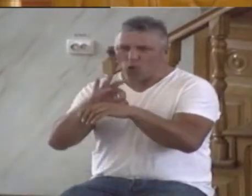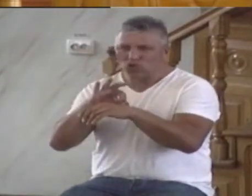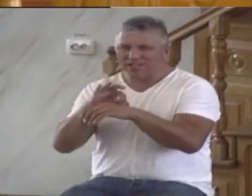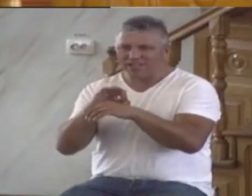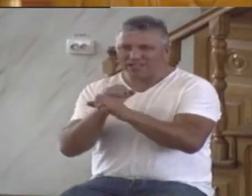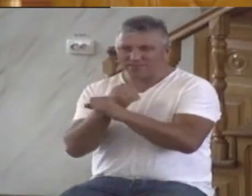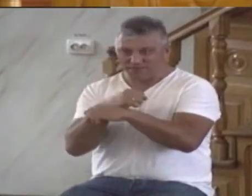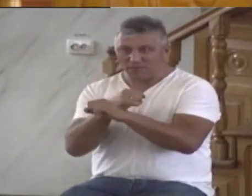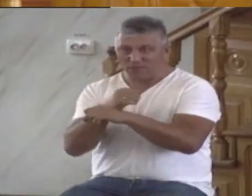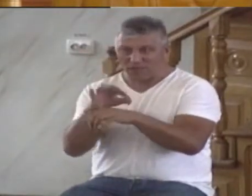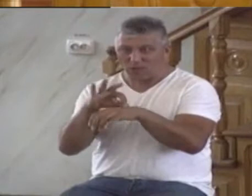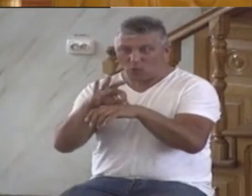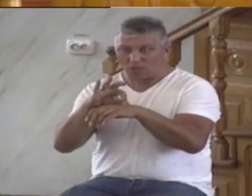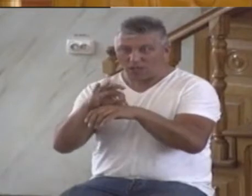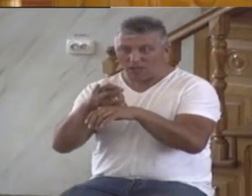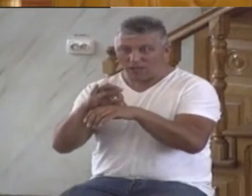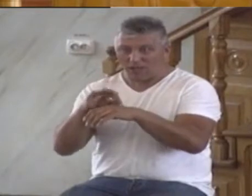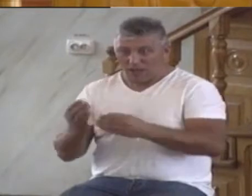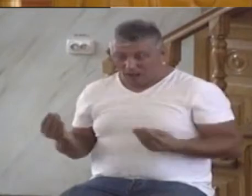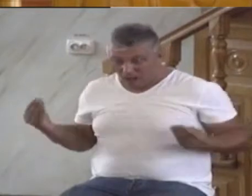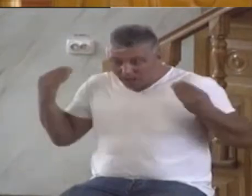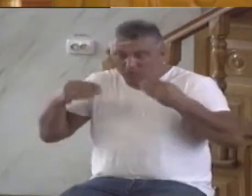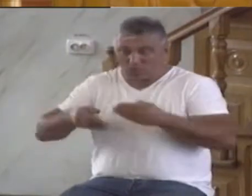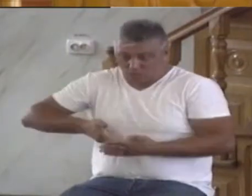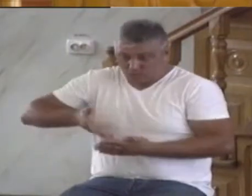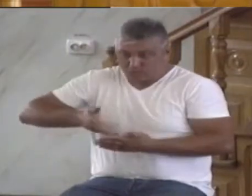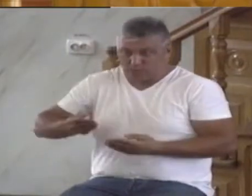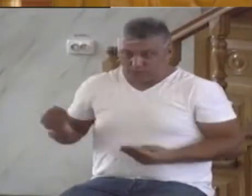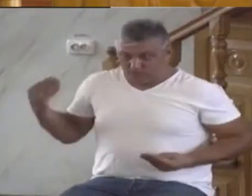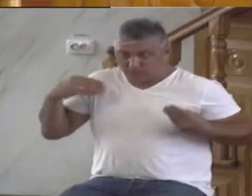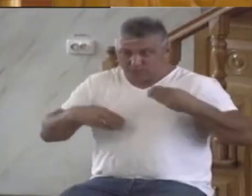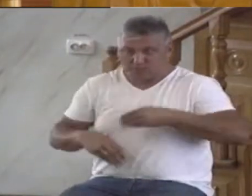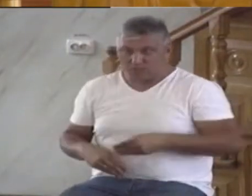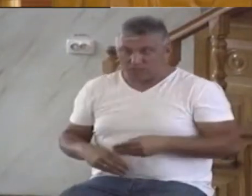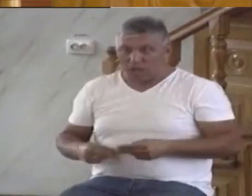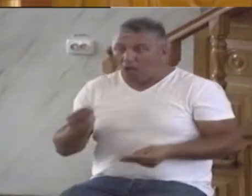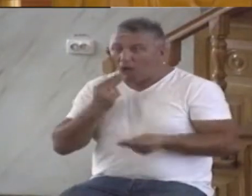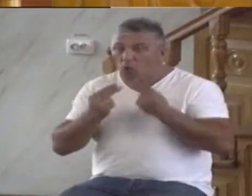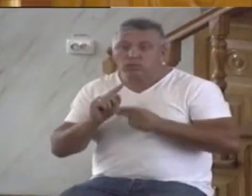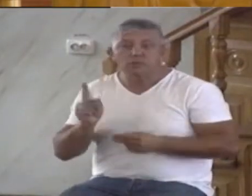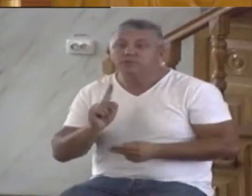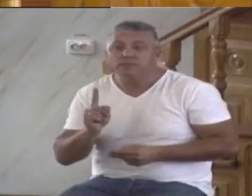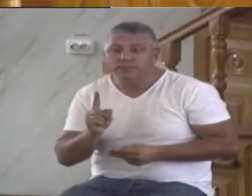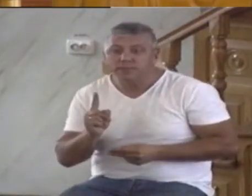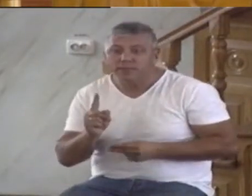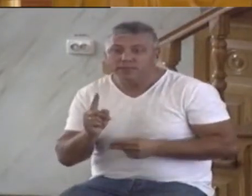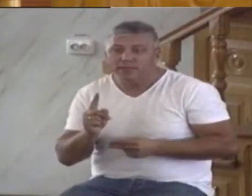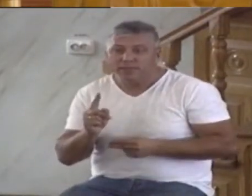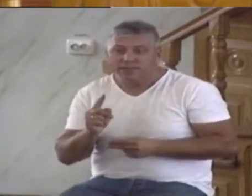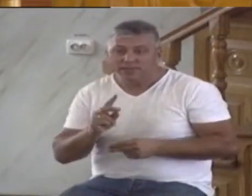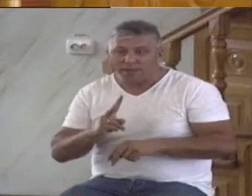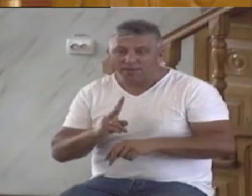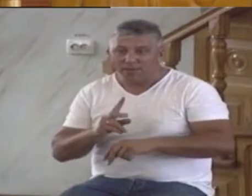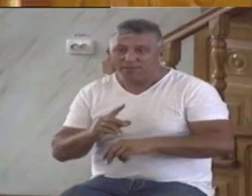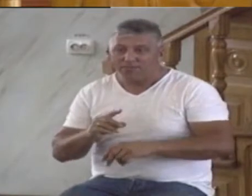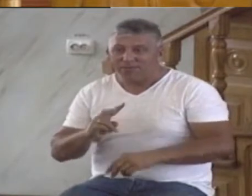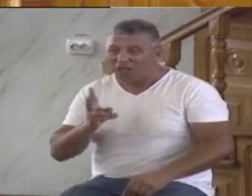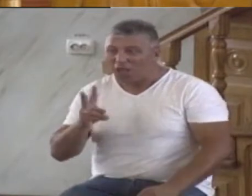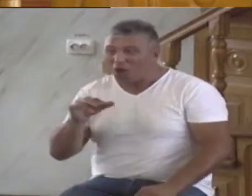кожаный, а пища его были акриды и дикий мед. А